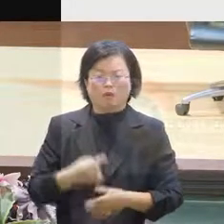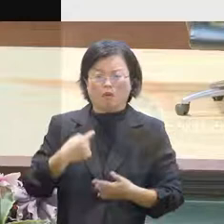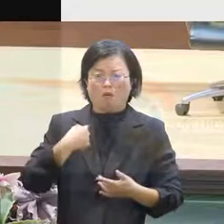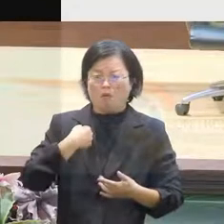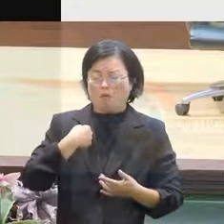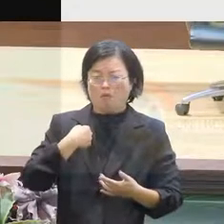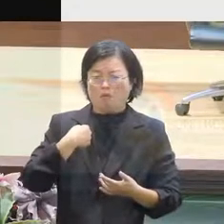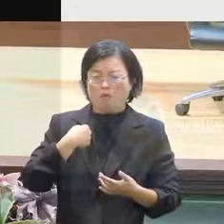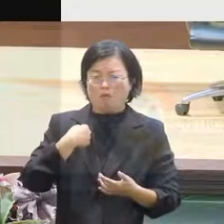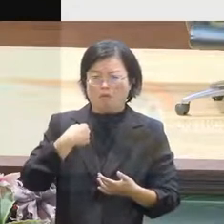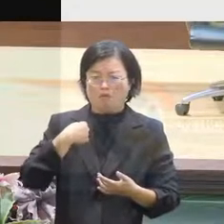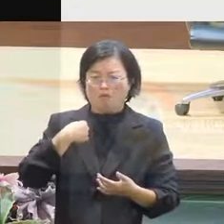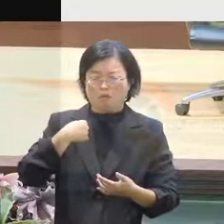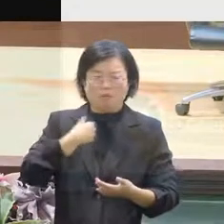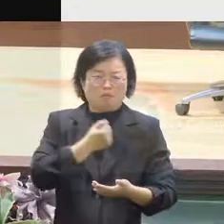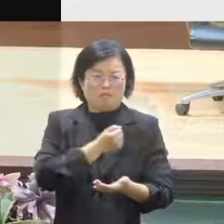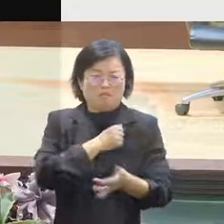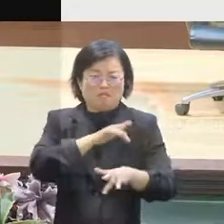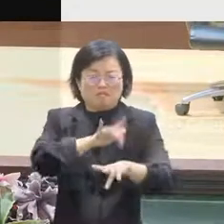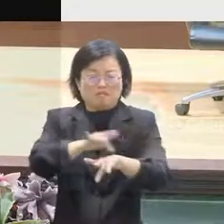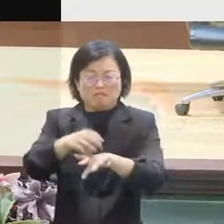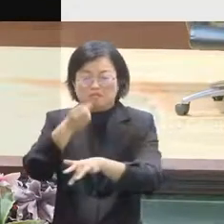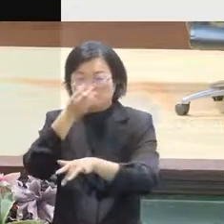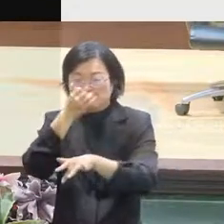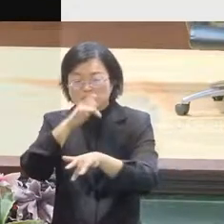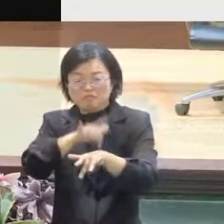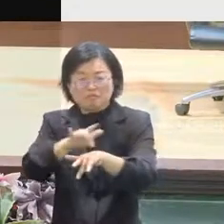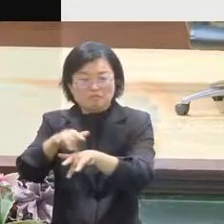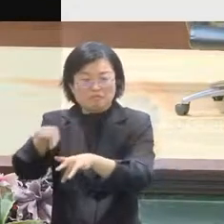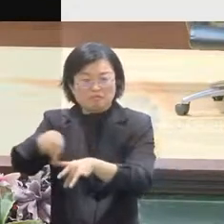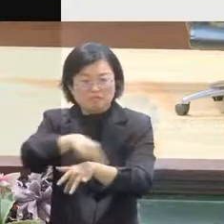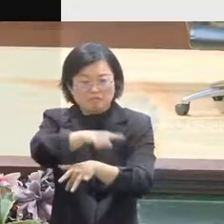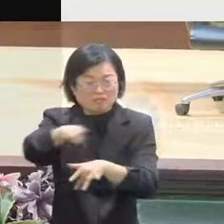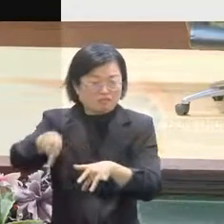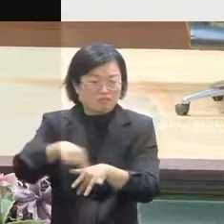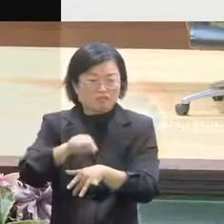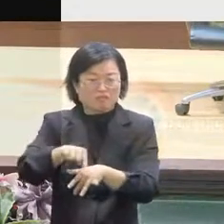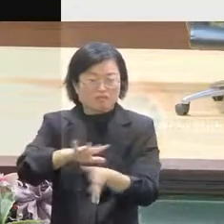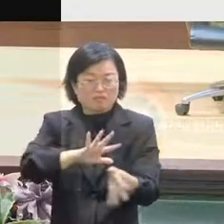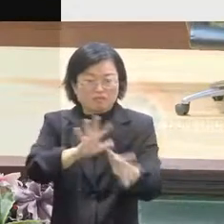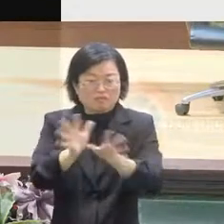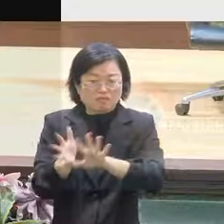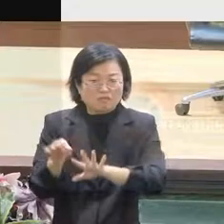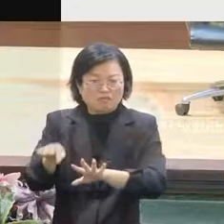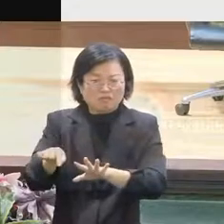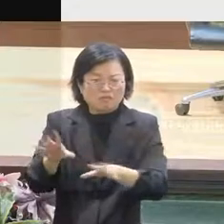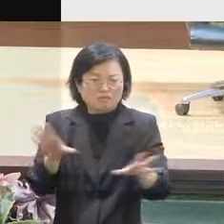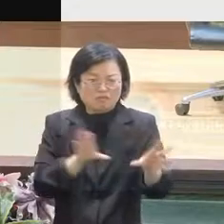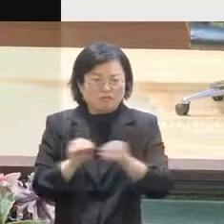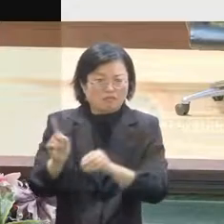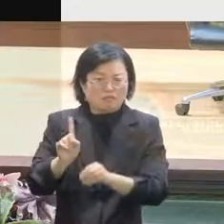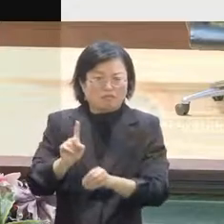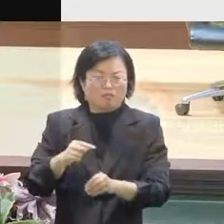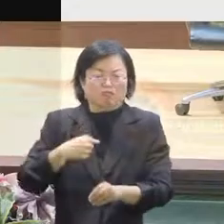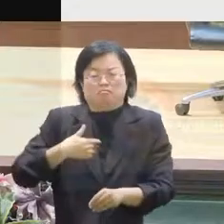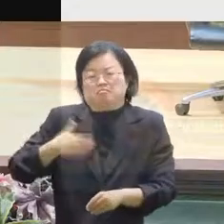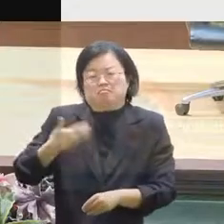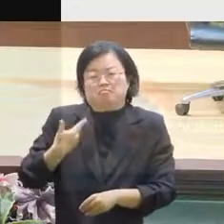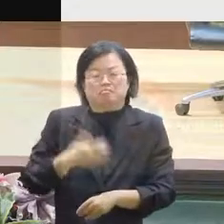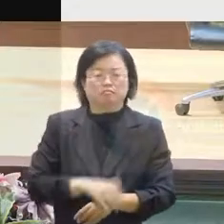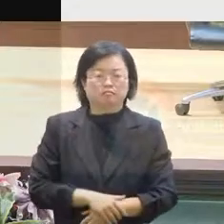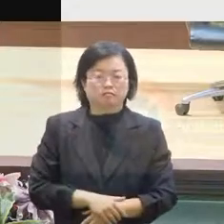道香港甚至包括一些其他地方在 open data 取得了一些怎样的变化，特别是香港